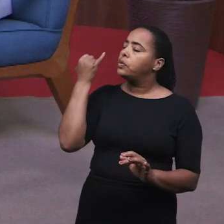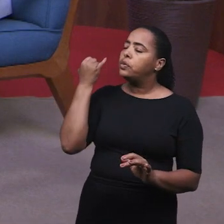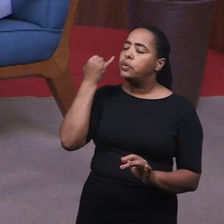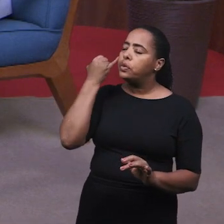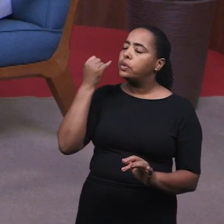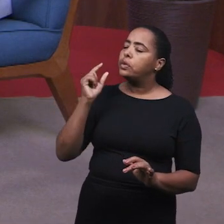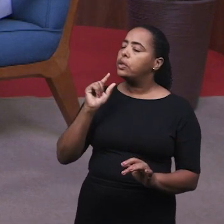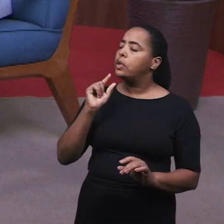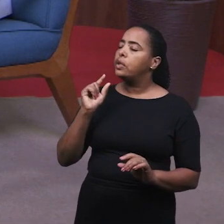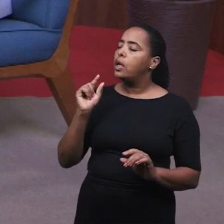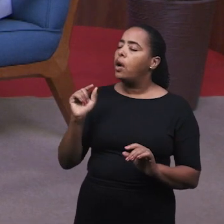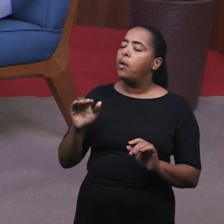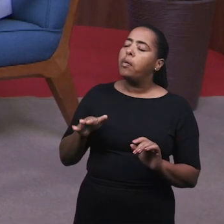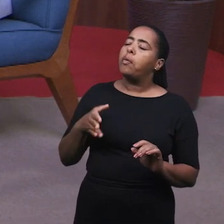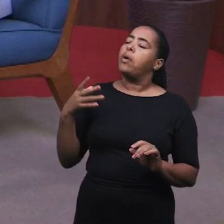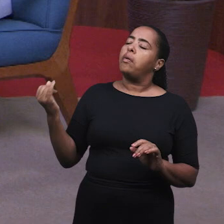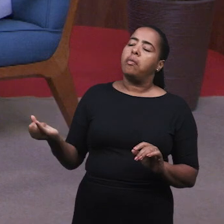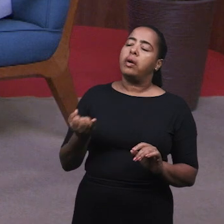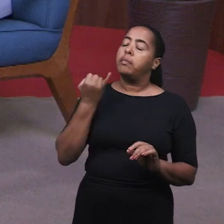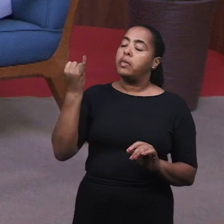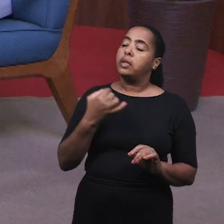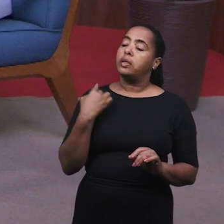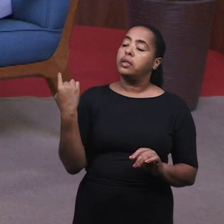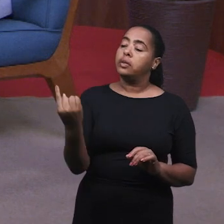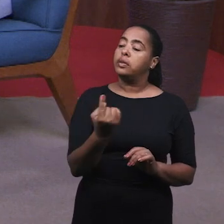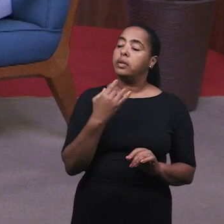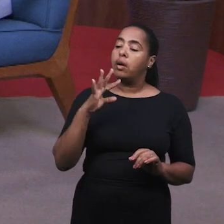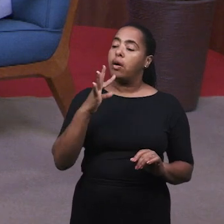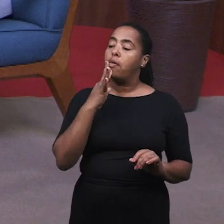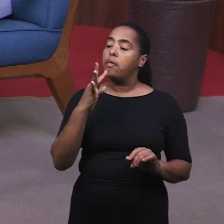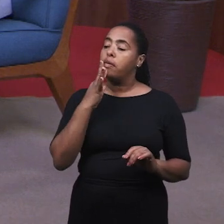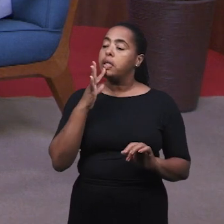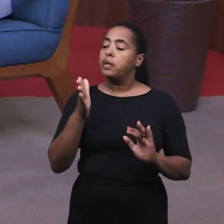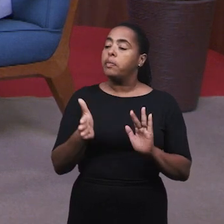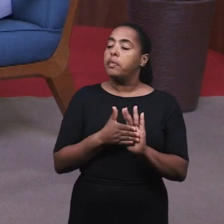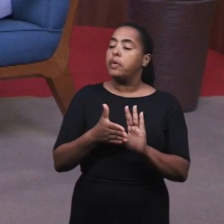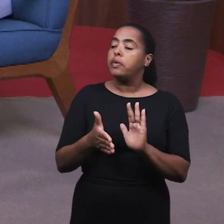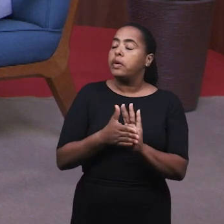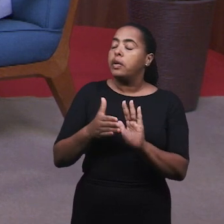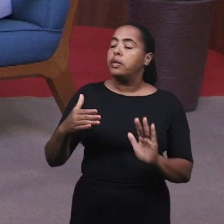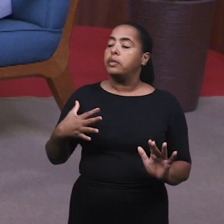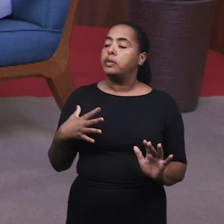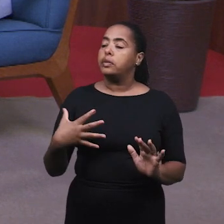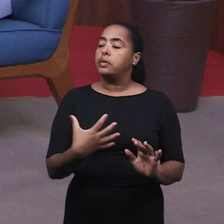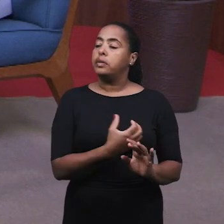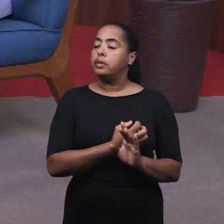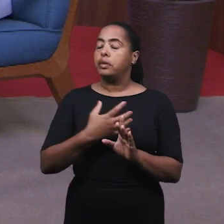est, Josias, l'importance de connaître le projet de salut